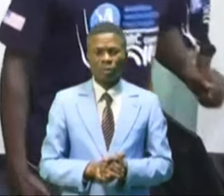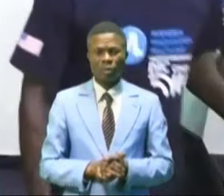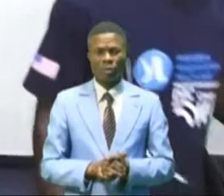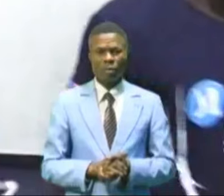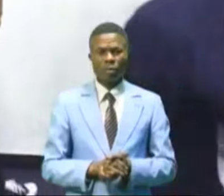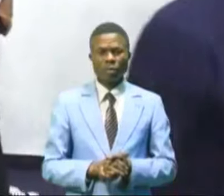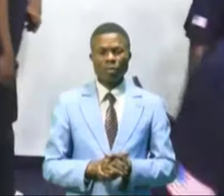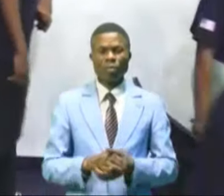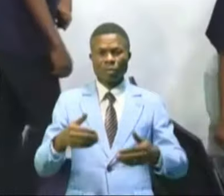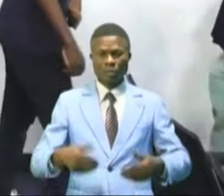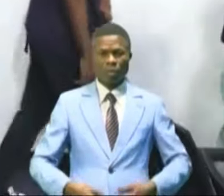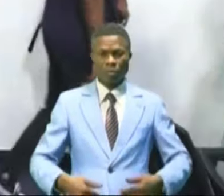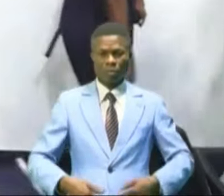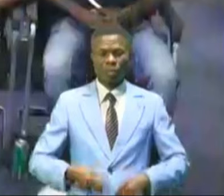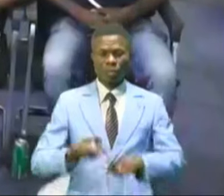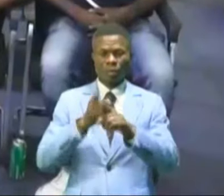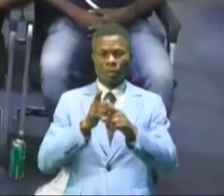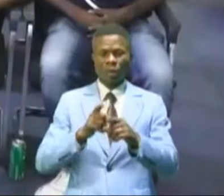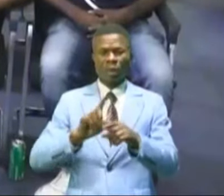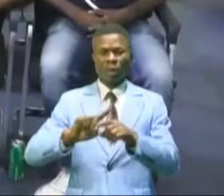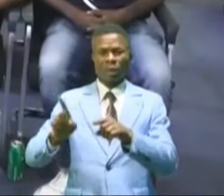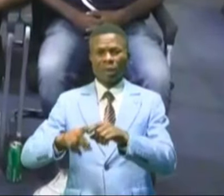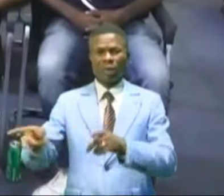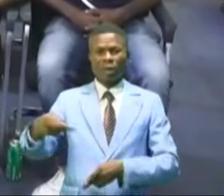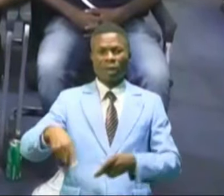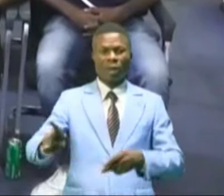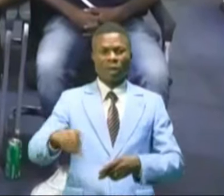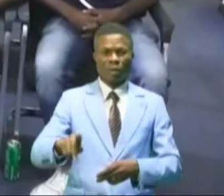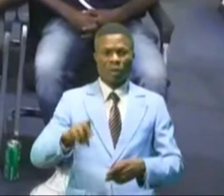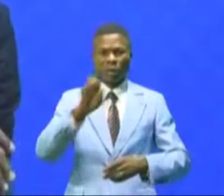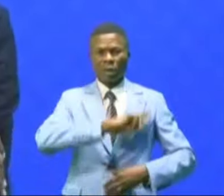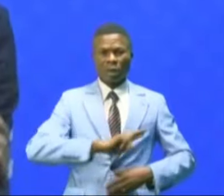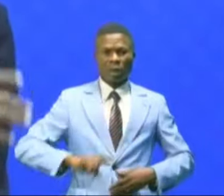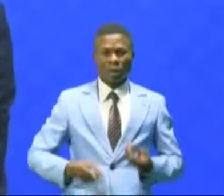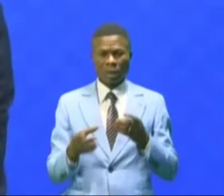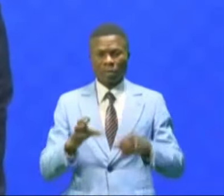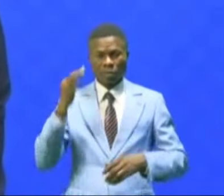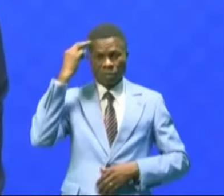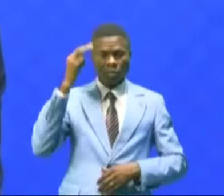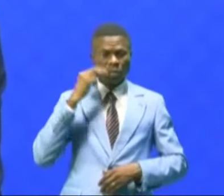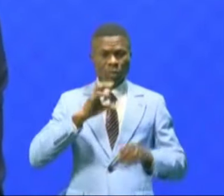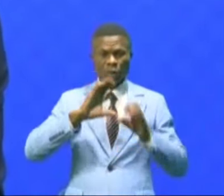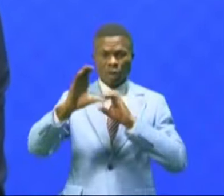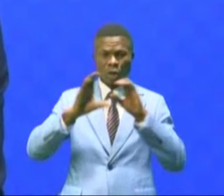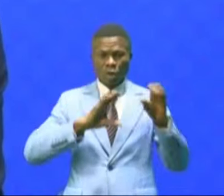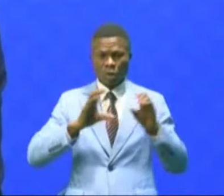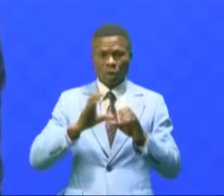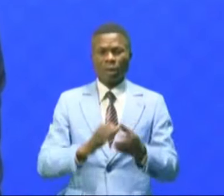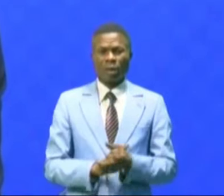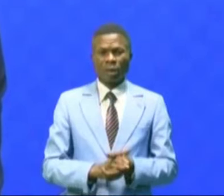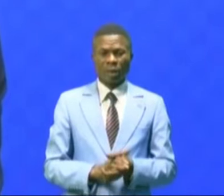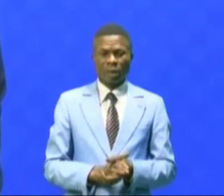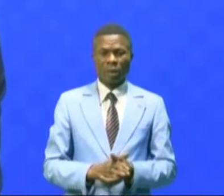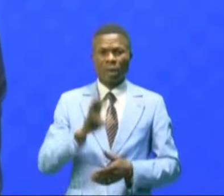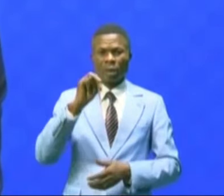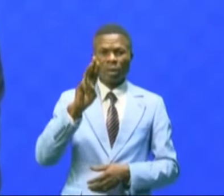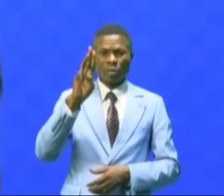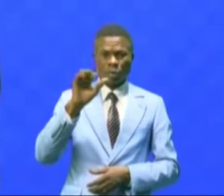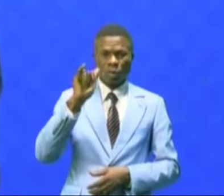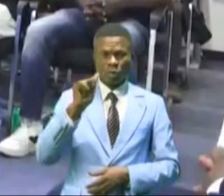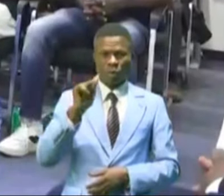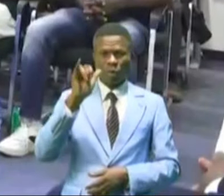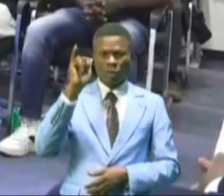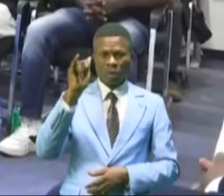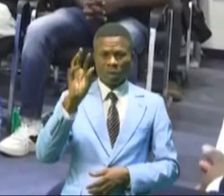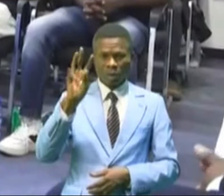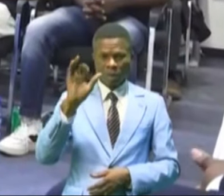Face à ces jeunes venus de différentes provinces de la République démocratique du Congo, le ministre des Médias, Patrick Muyaya, n'a éludé aucune question. Il